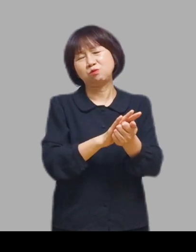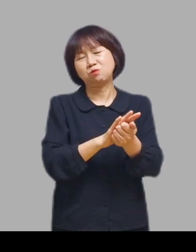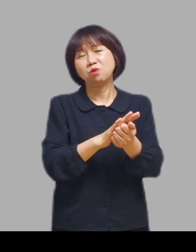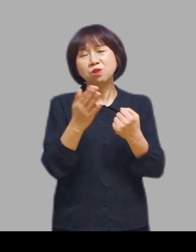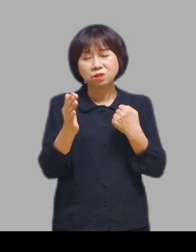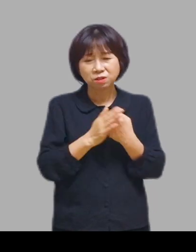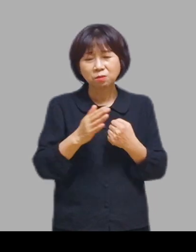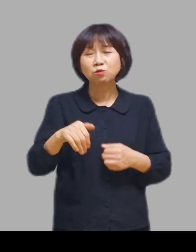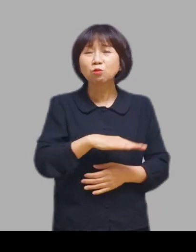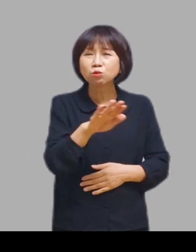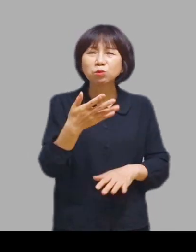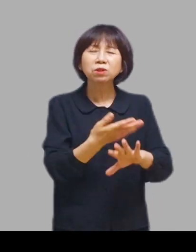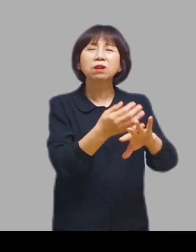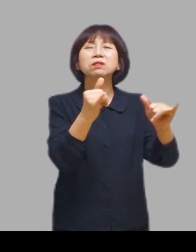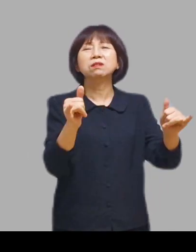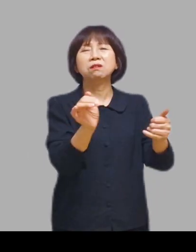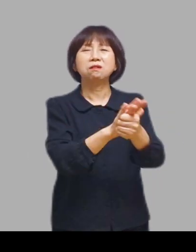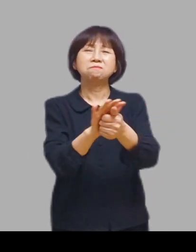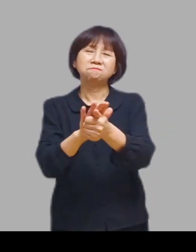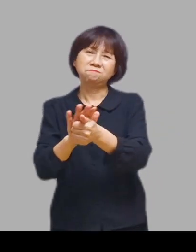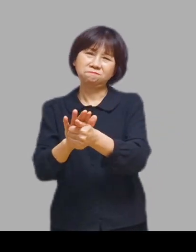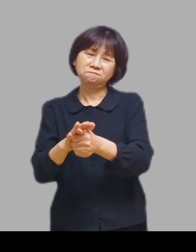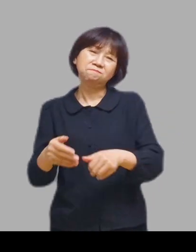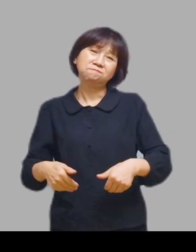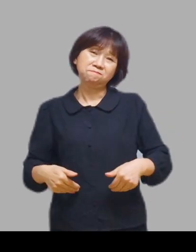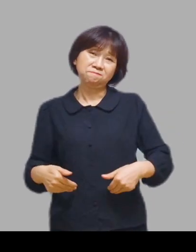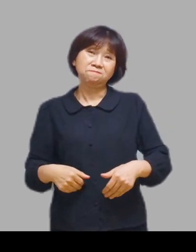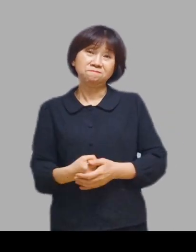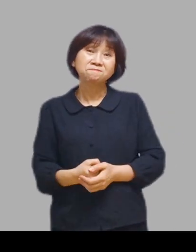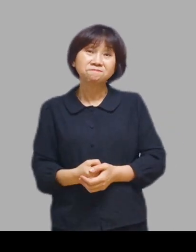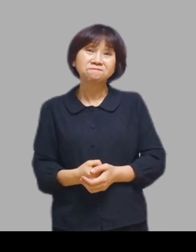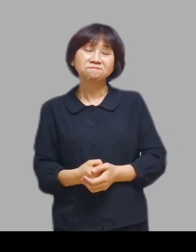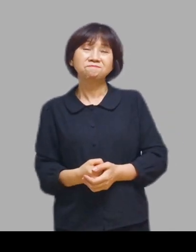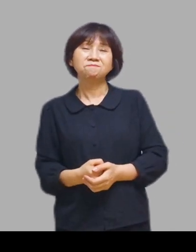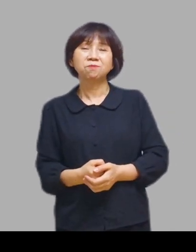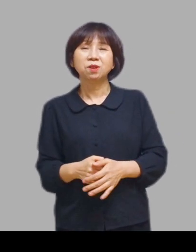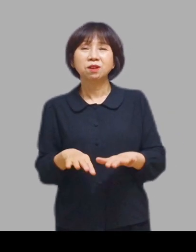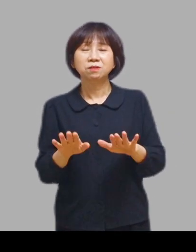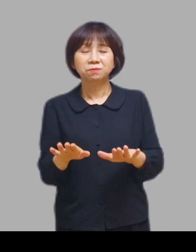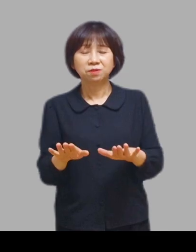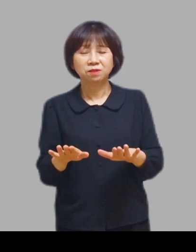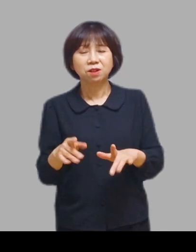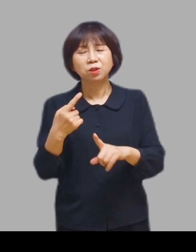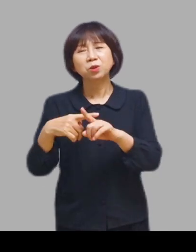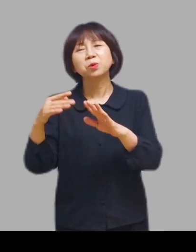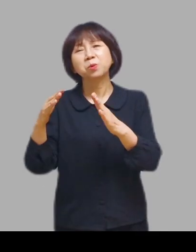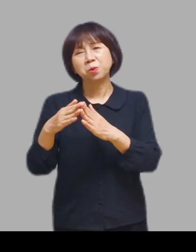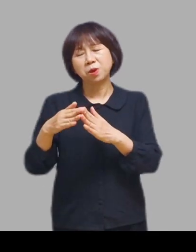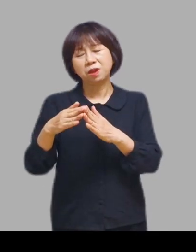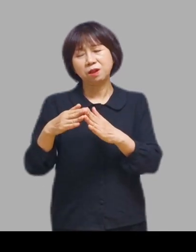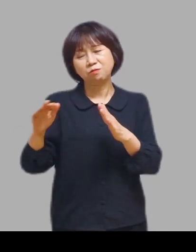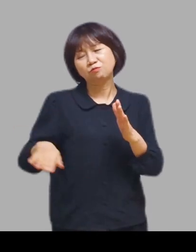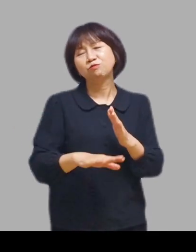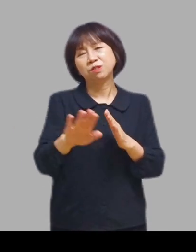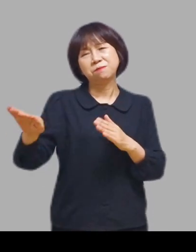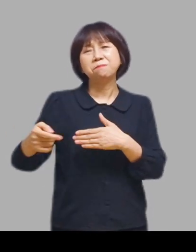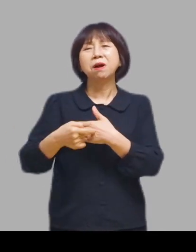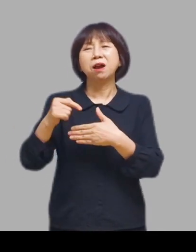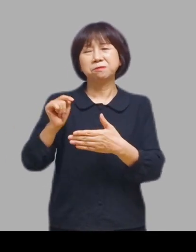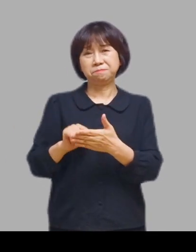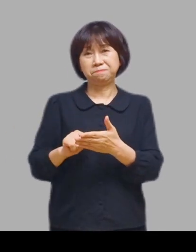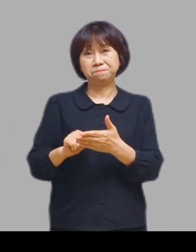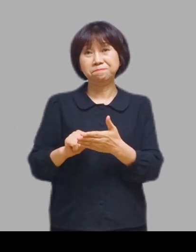긍휼히 여길 수 있습니다. 이번 투게더를 보내면서 우리 교회가 이런 마음이 좀 되었으면 좋겠어요.